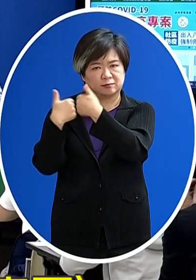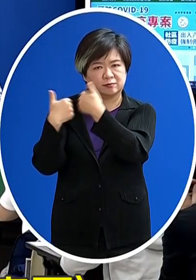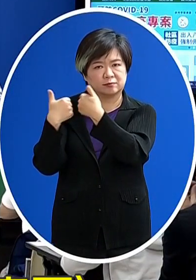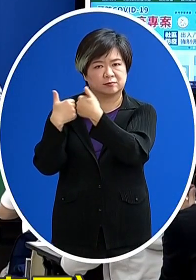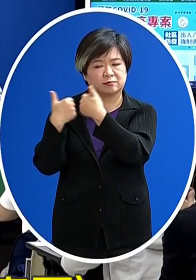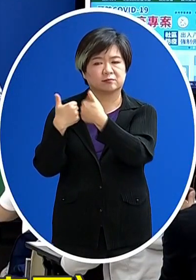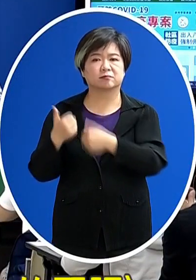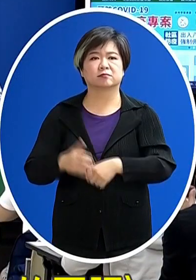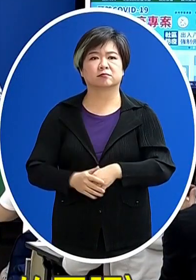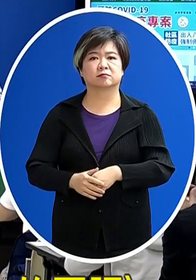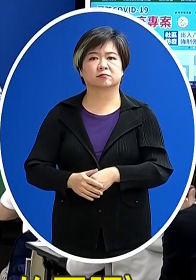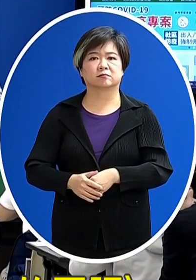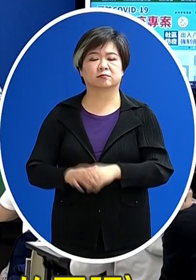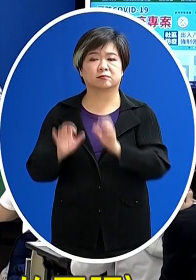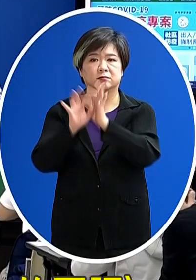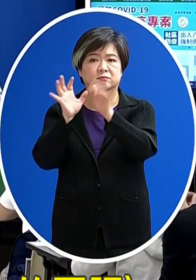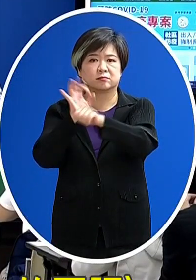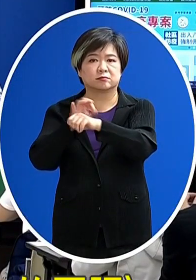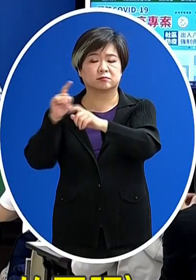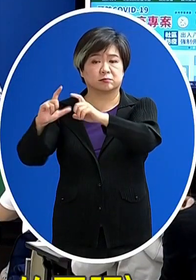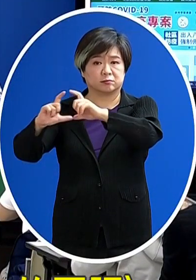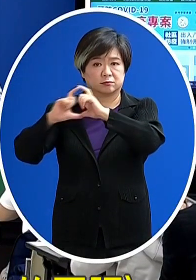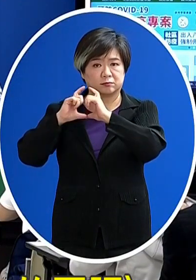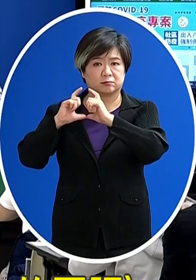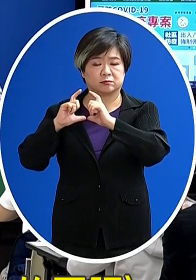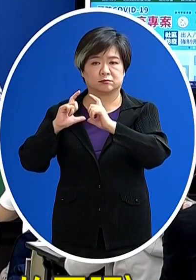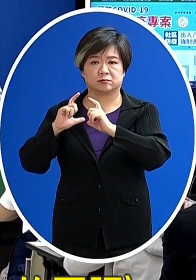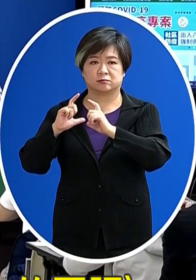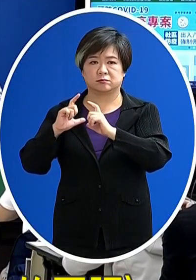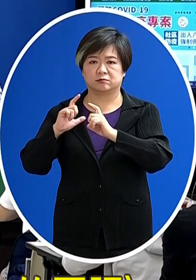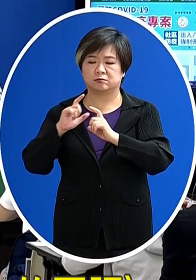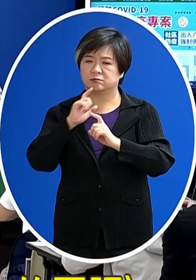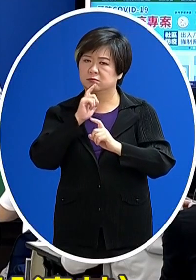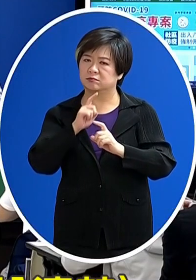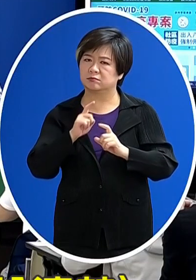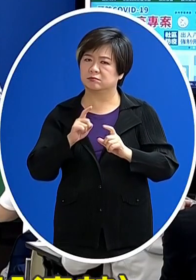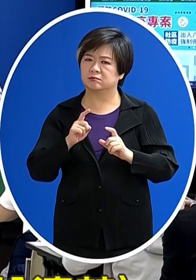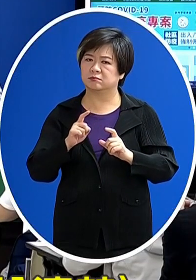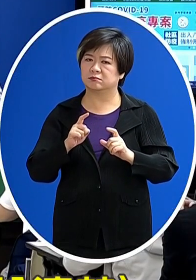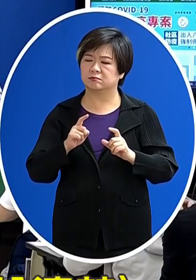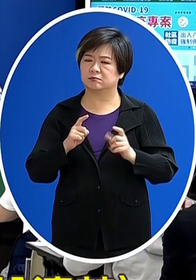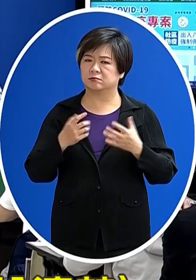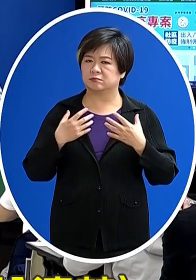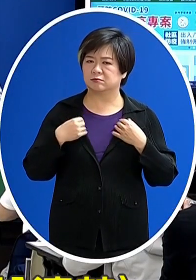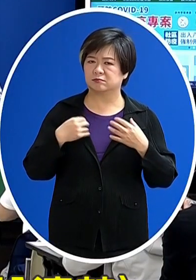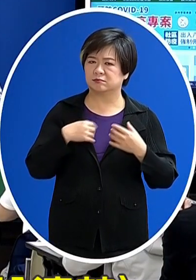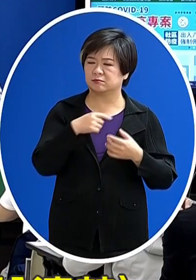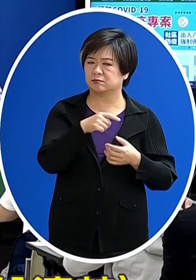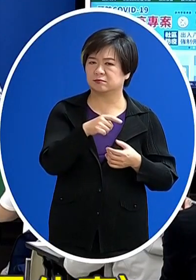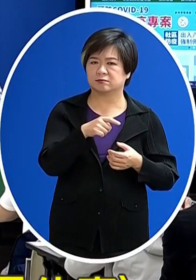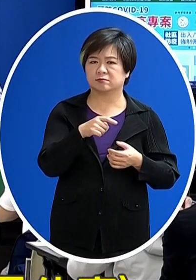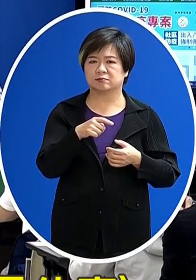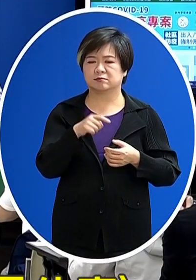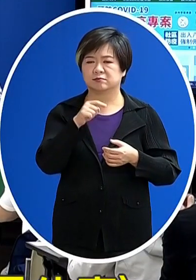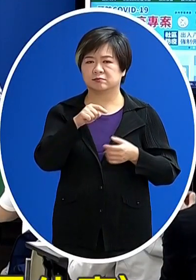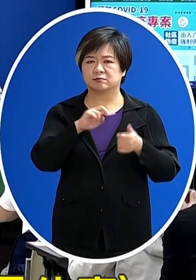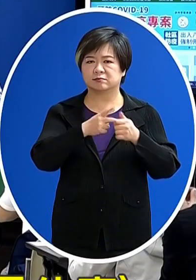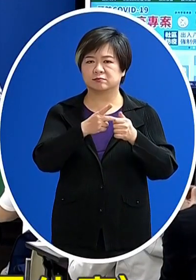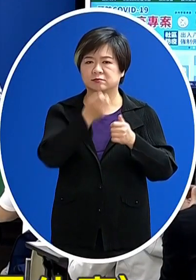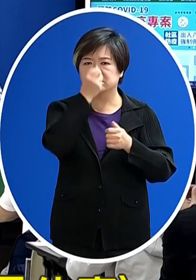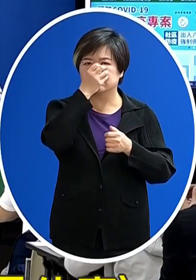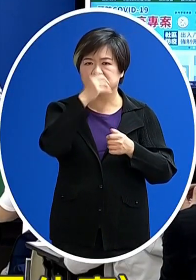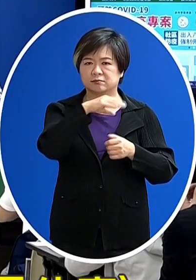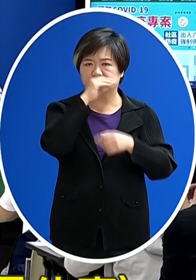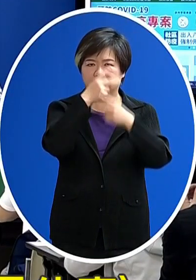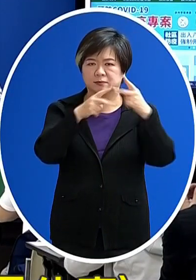东西，但是辉瑞这边有给我们一些关系上的一个否认，那这部分能不能再稍微说清楚，这跟雅克城之间的关